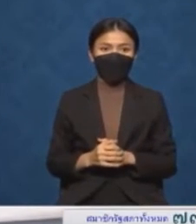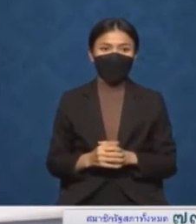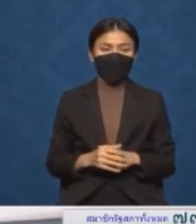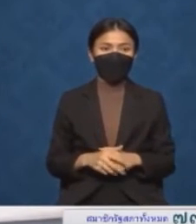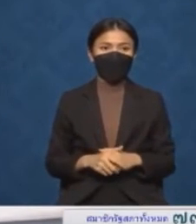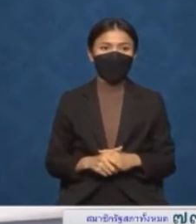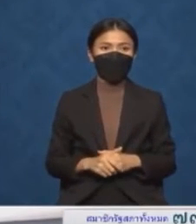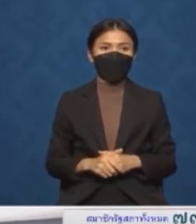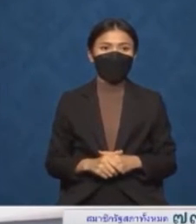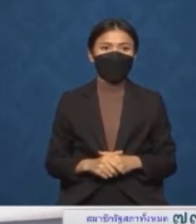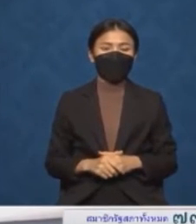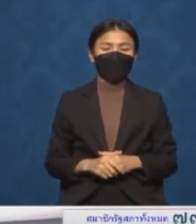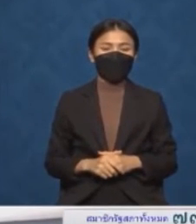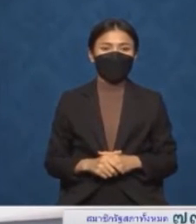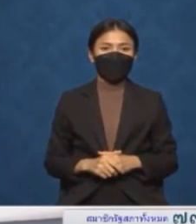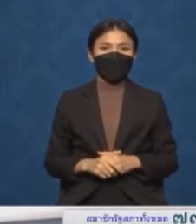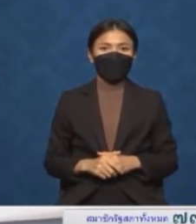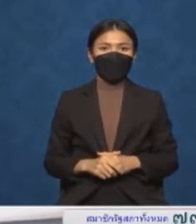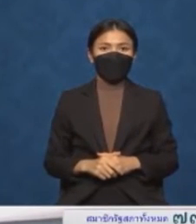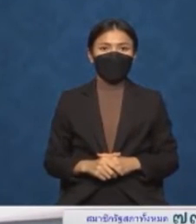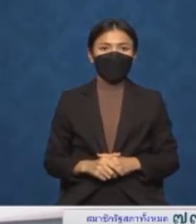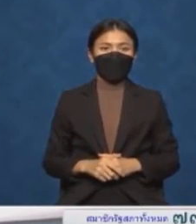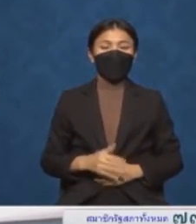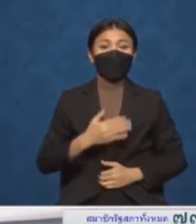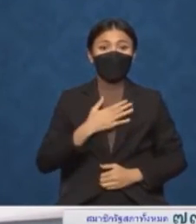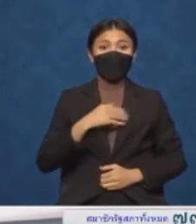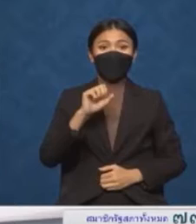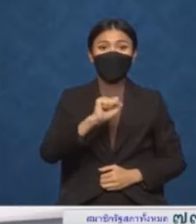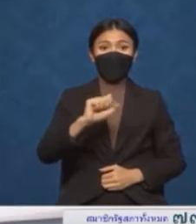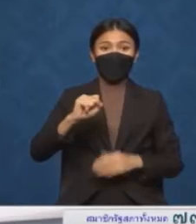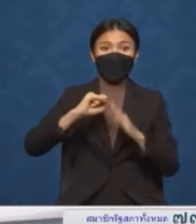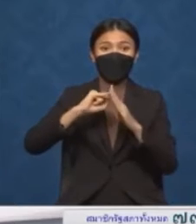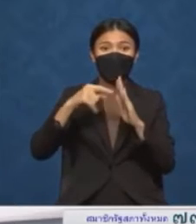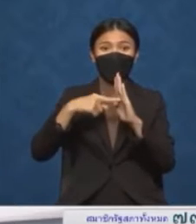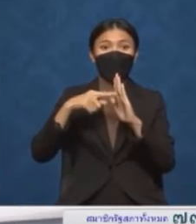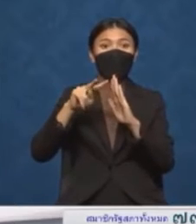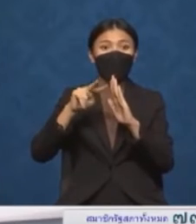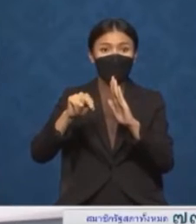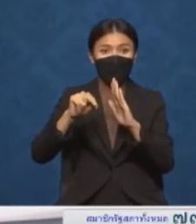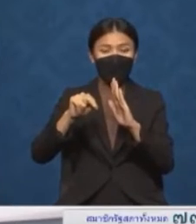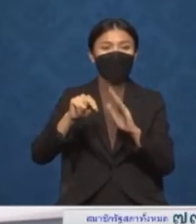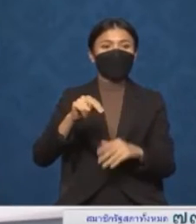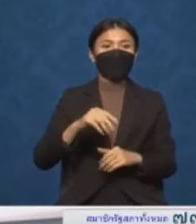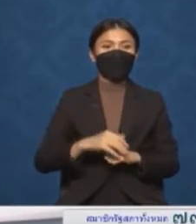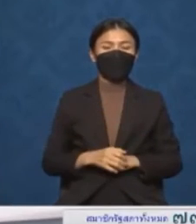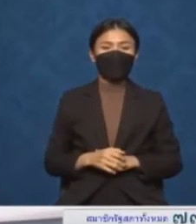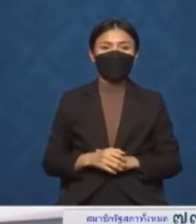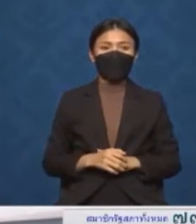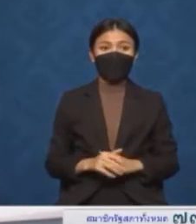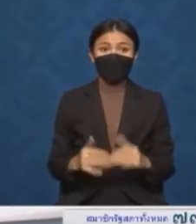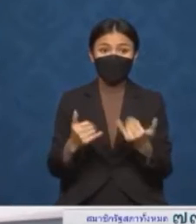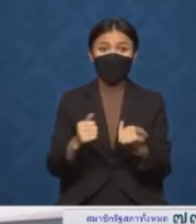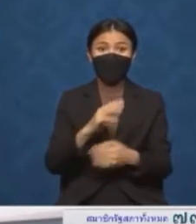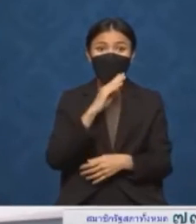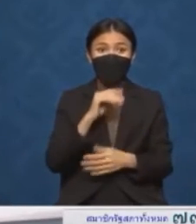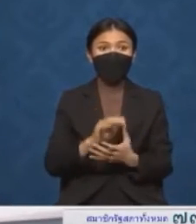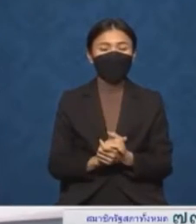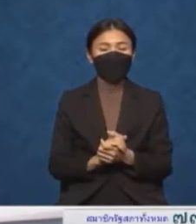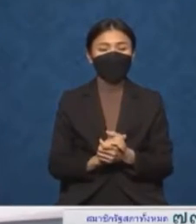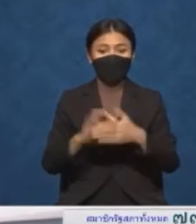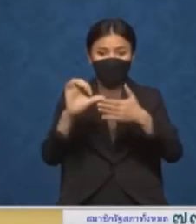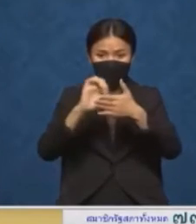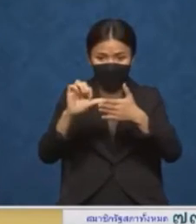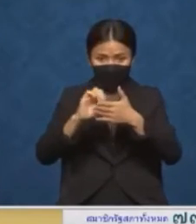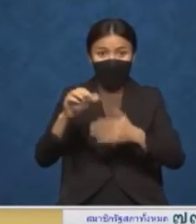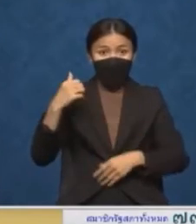ท่านประธานที่เคารพกับผมชนน่านศรีแก้วเพื่อไทยจังหวัดน่านสมาชิกรัฐสภาคือถ้ากรณีถ้ามีการเปลี่ยนแปลง